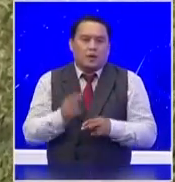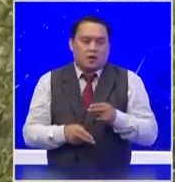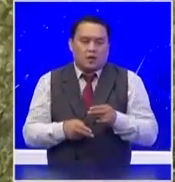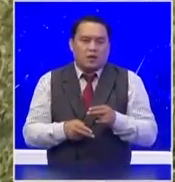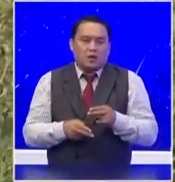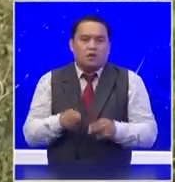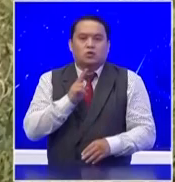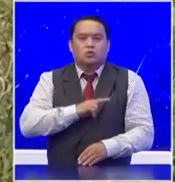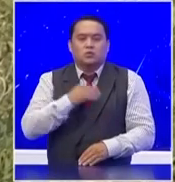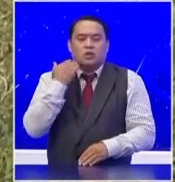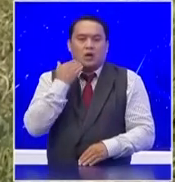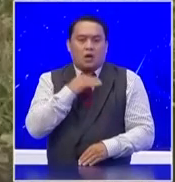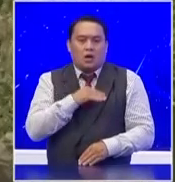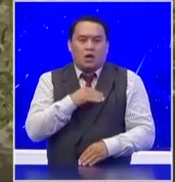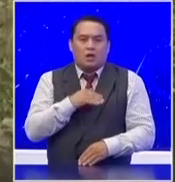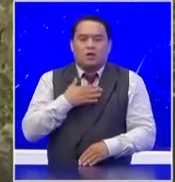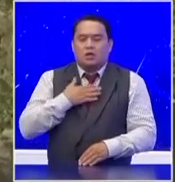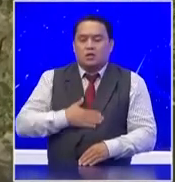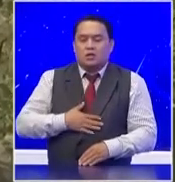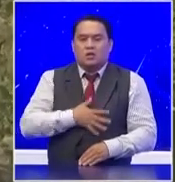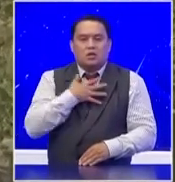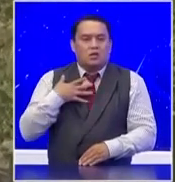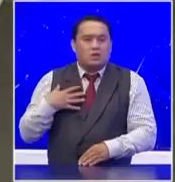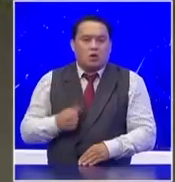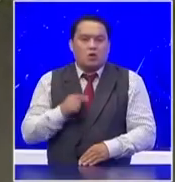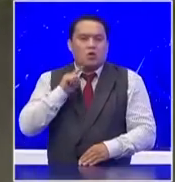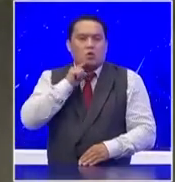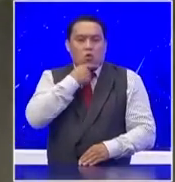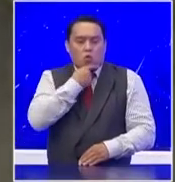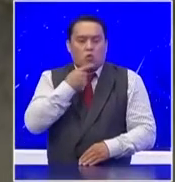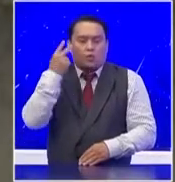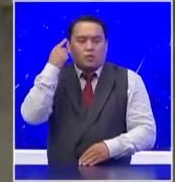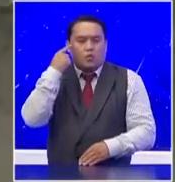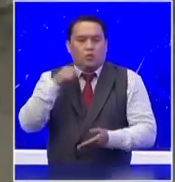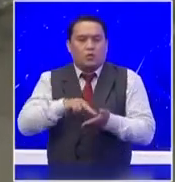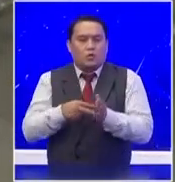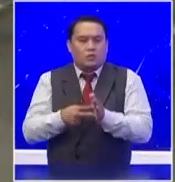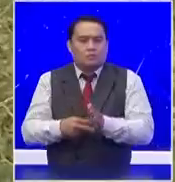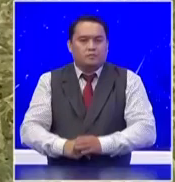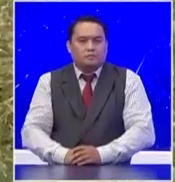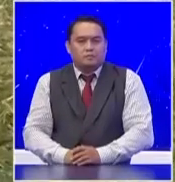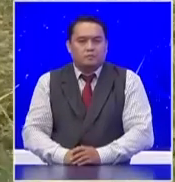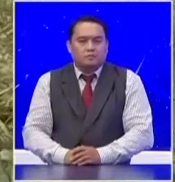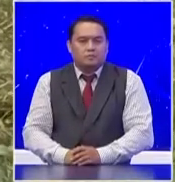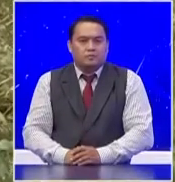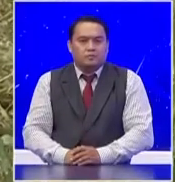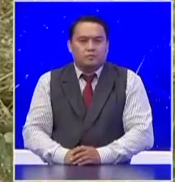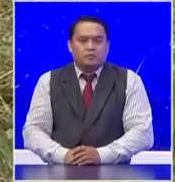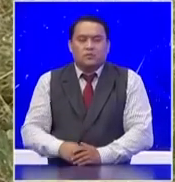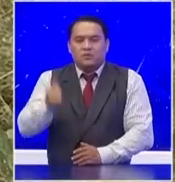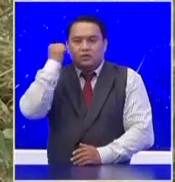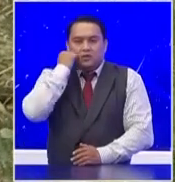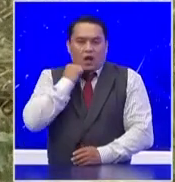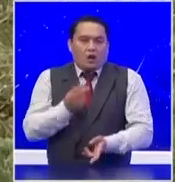шаруалар жұмыс сапасына аса риза емес. Үнемдеп жатырма деген күмәндері бар. Ескілерді қалдырып кетіп жатыр